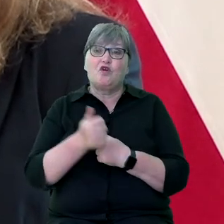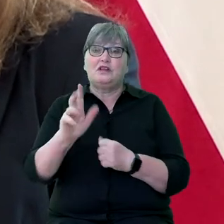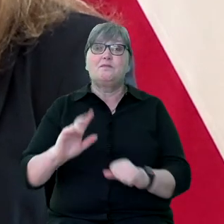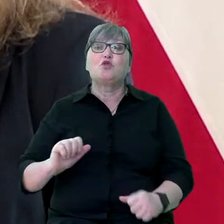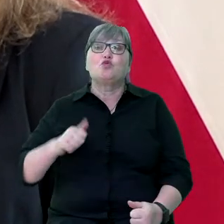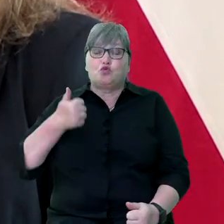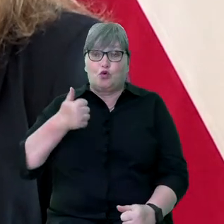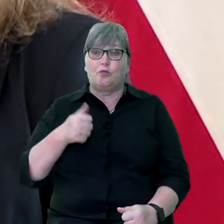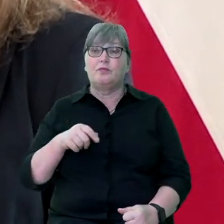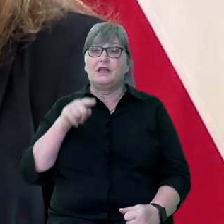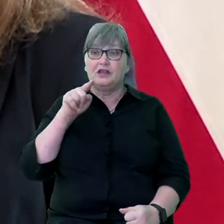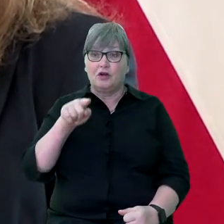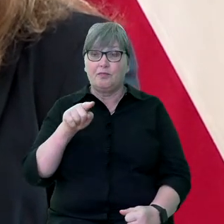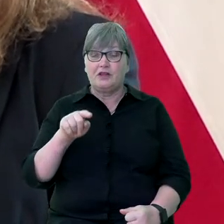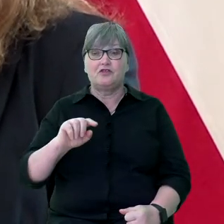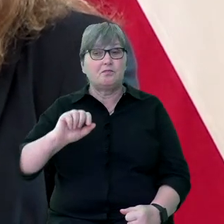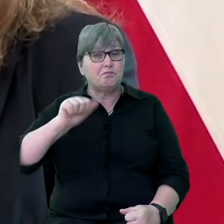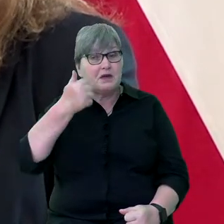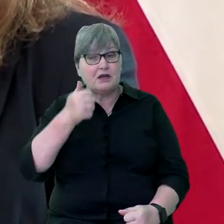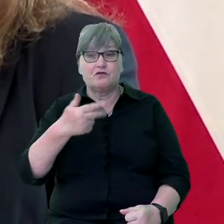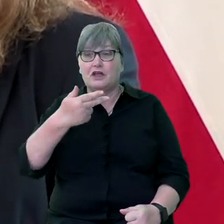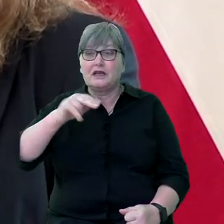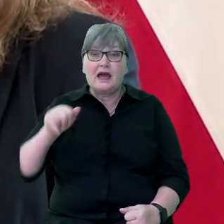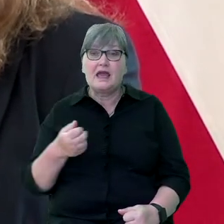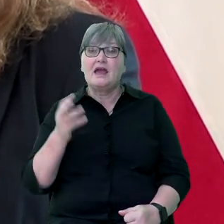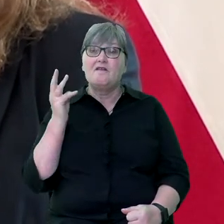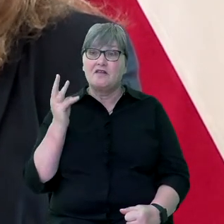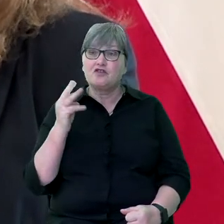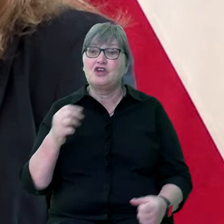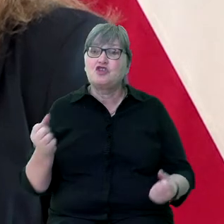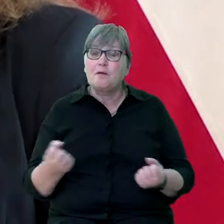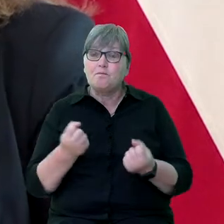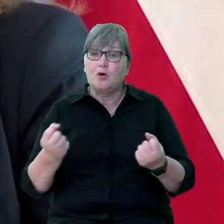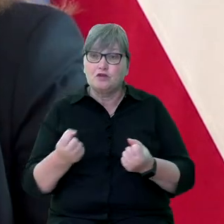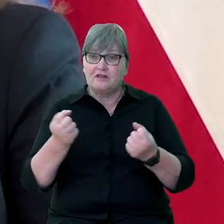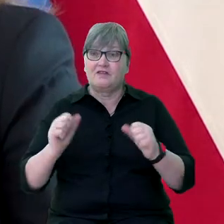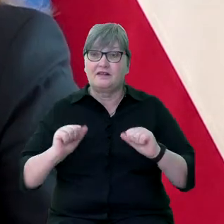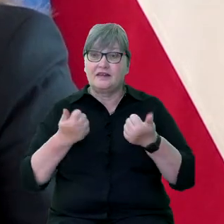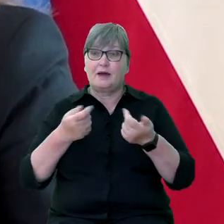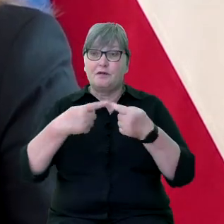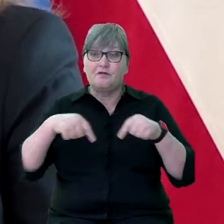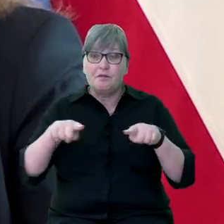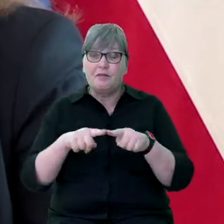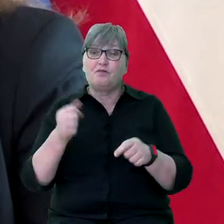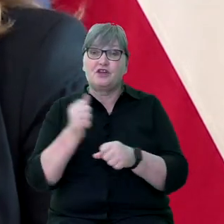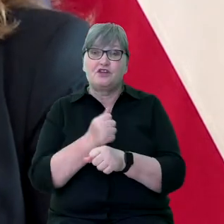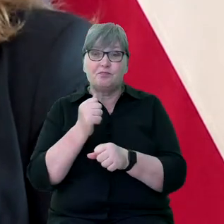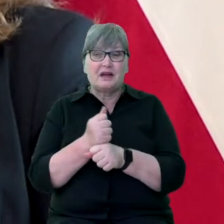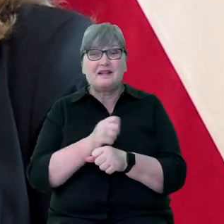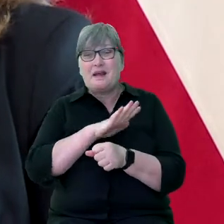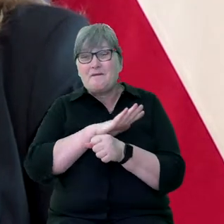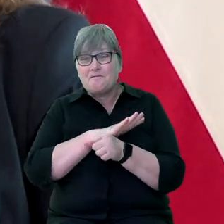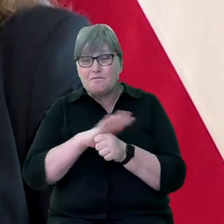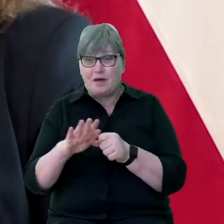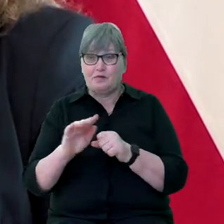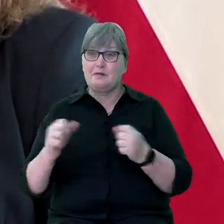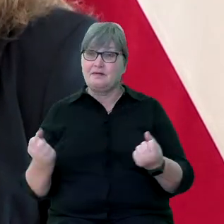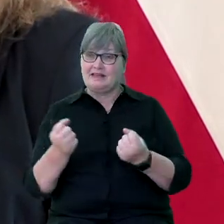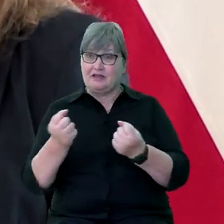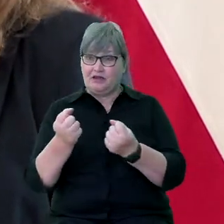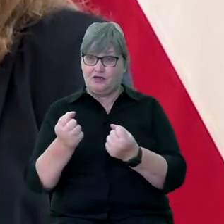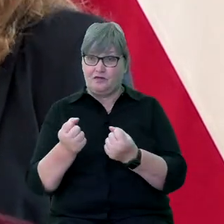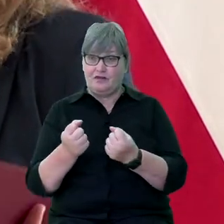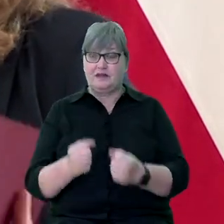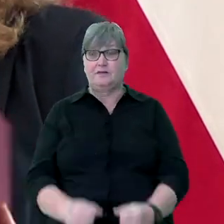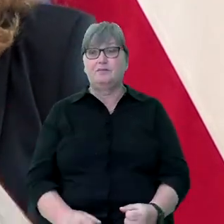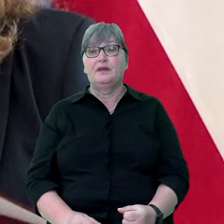i najważniejszą motywacją, by wypełniać misję służby cywilnej z pełnym osobistym zaangażowaniem. Z wyrazami szacunku, prezydent